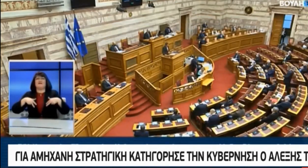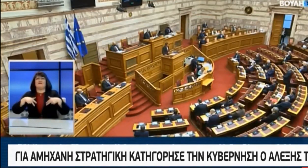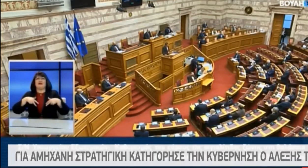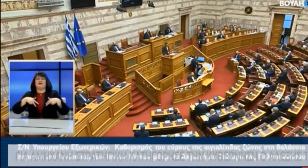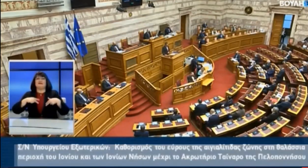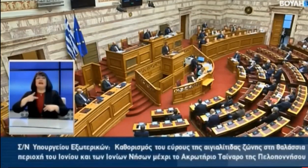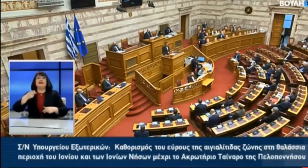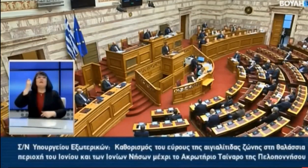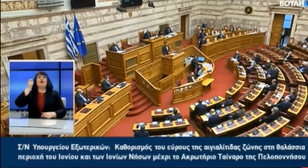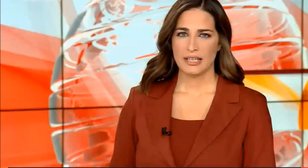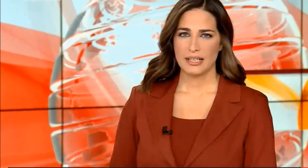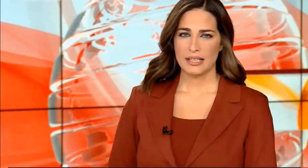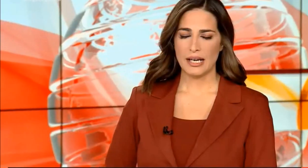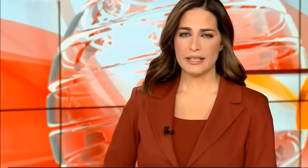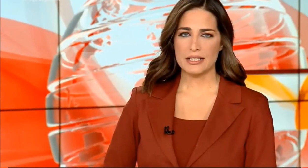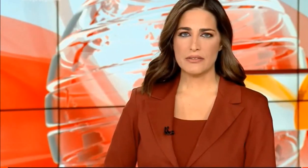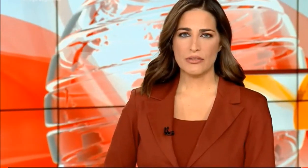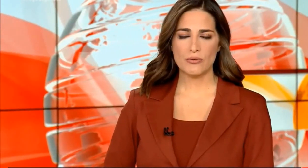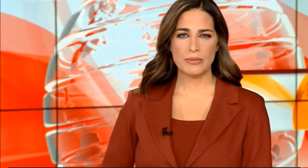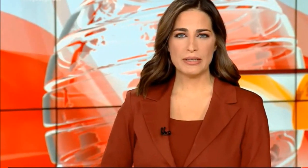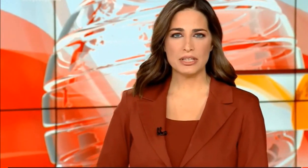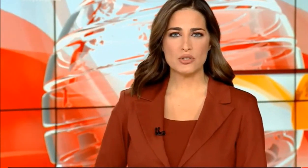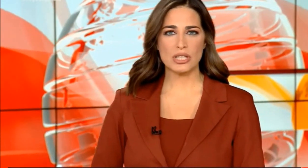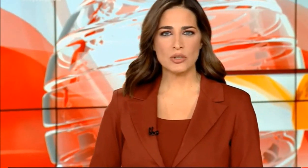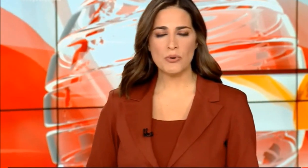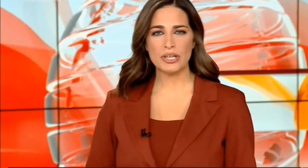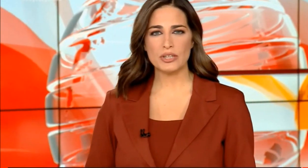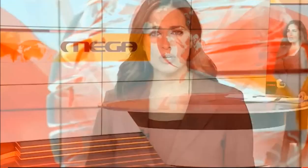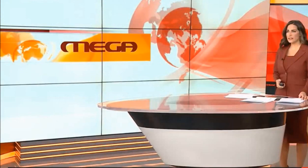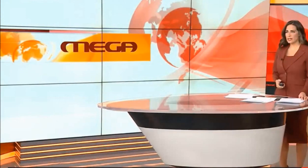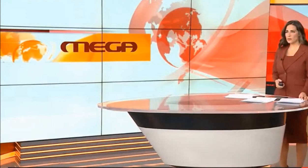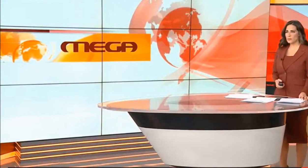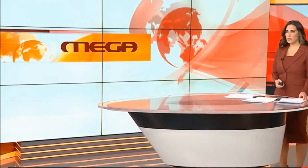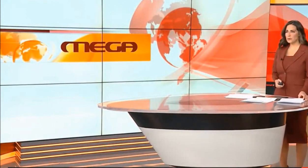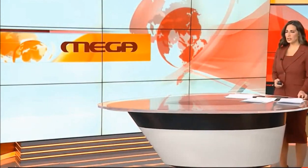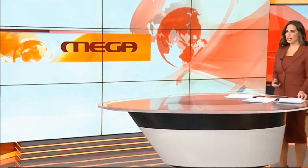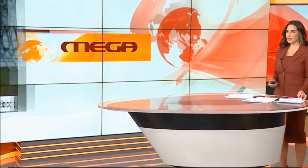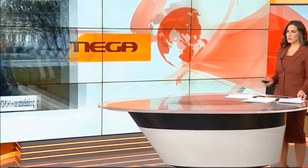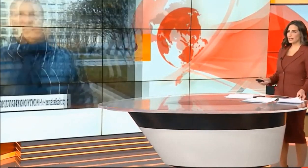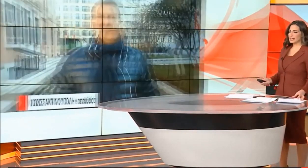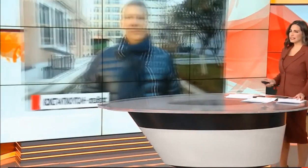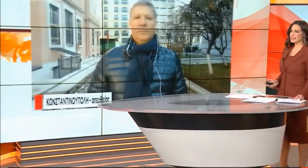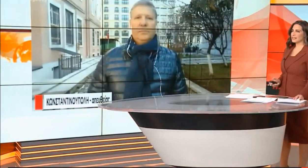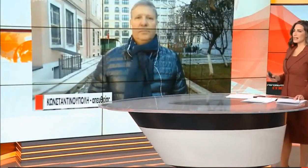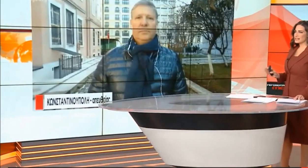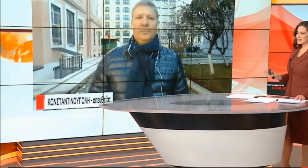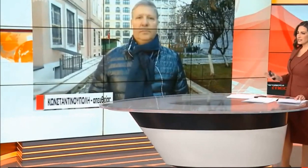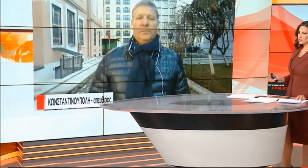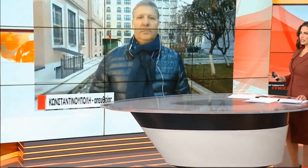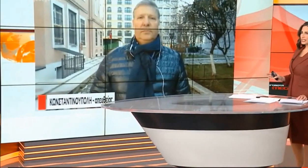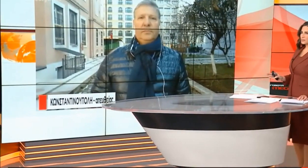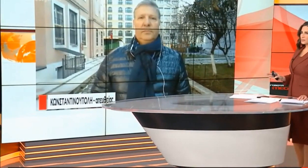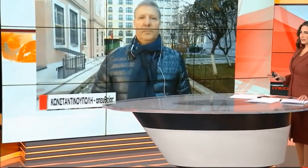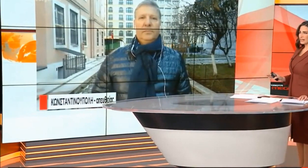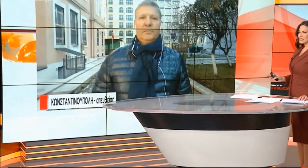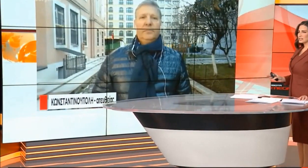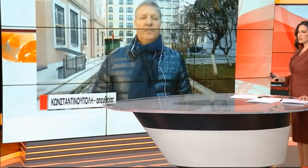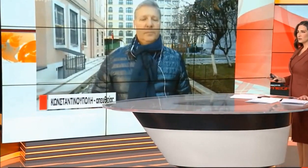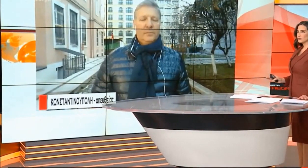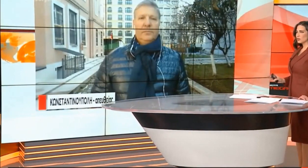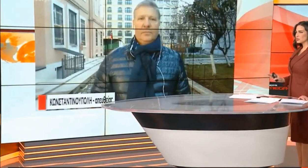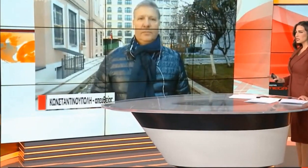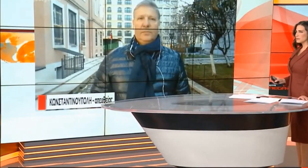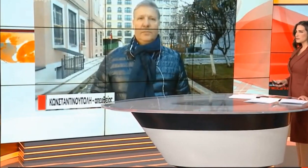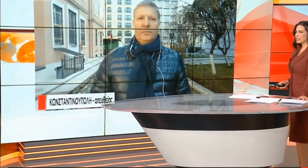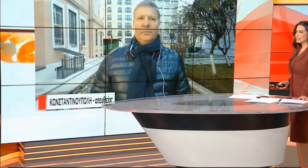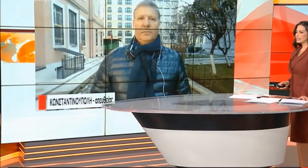όταν ήσασταν στην αντιπολίτευση. Και λάτε να συνδεθούμε με την Κωνσταντινούπολη και τον Ανδρέα Ρομπόπουλο για να δούμε, Ανδρέα, τις αντιδράσεις της τουρκικής πλευράς.